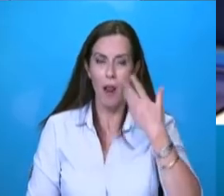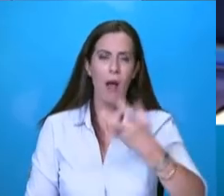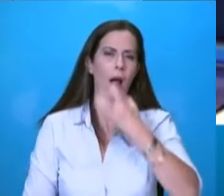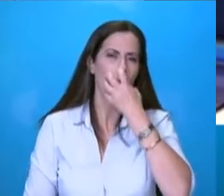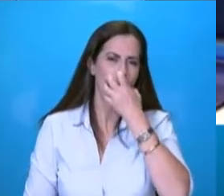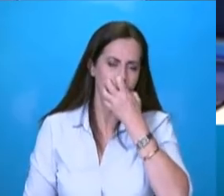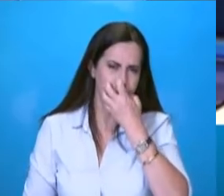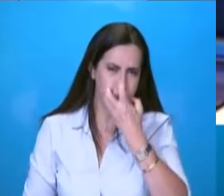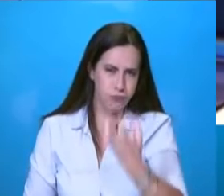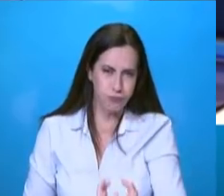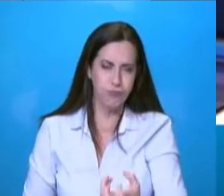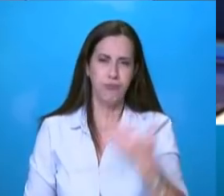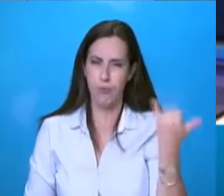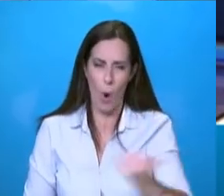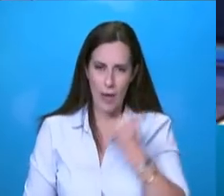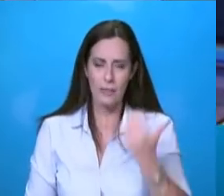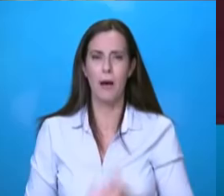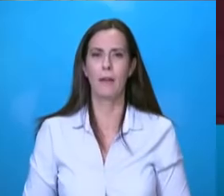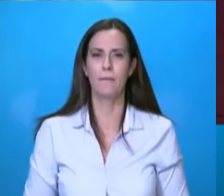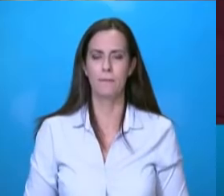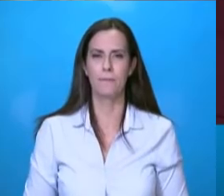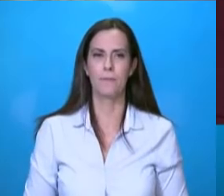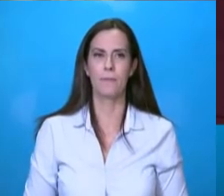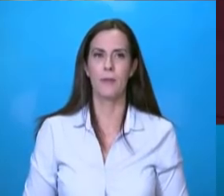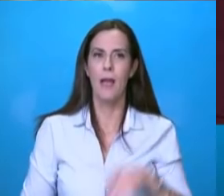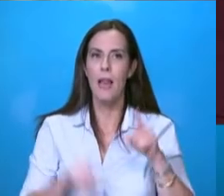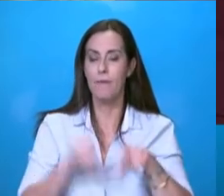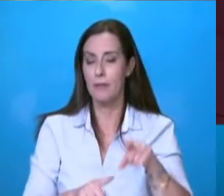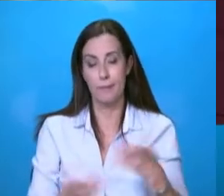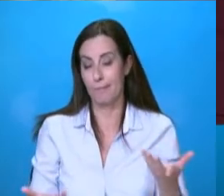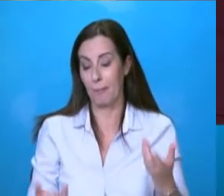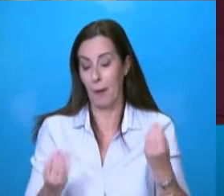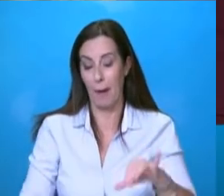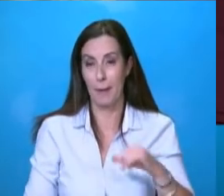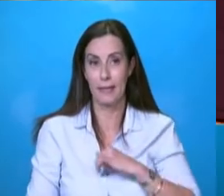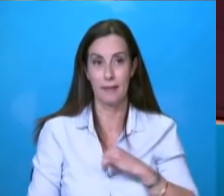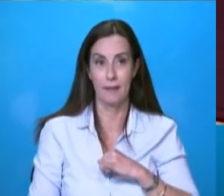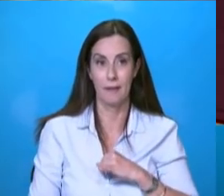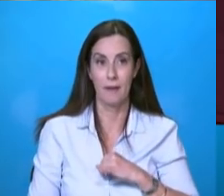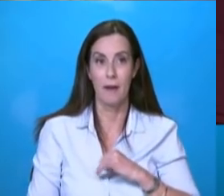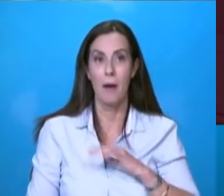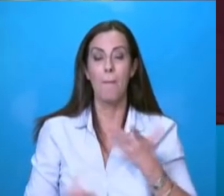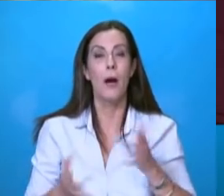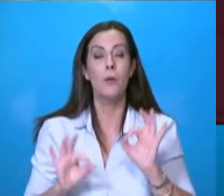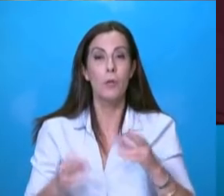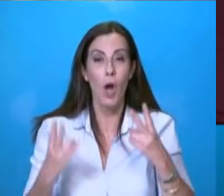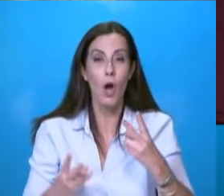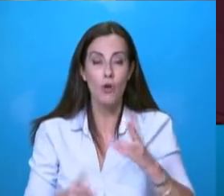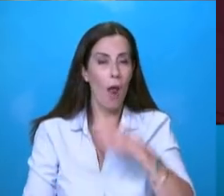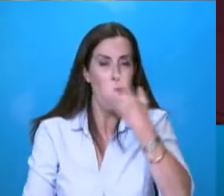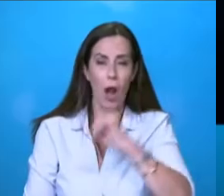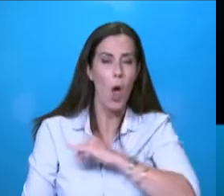שהמגישים מדברברים את עצמם לדעת, ולפעמים זה מאבד עניין מה ש... חשוב, זה